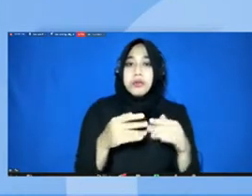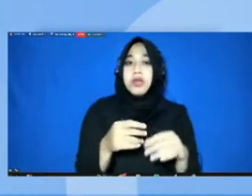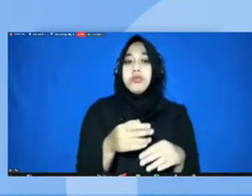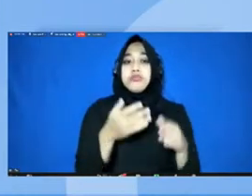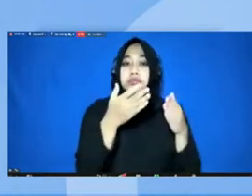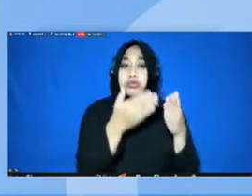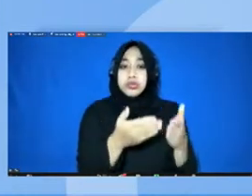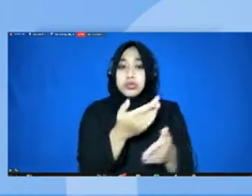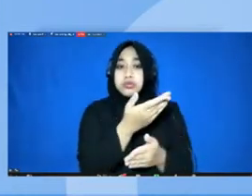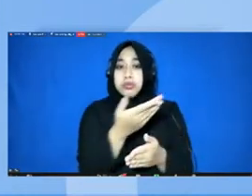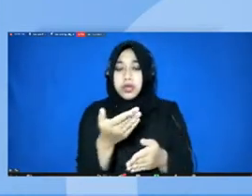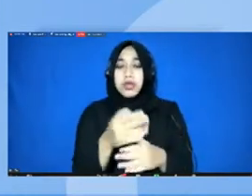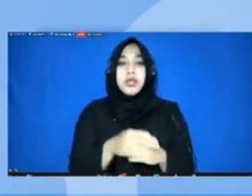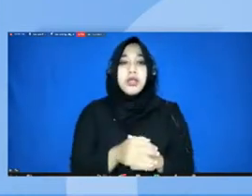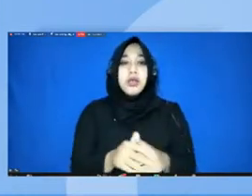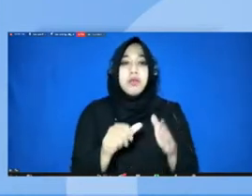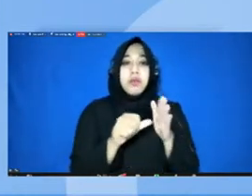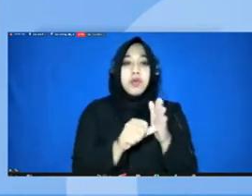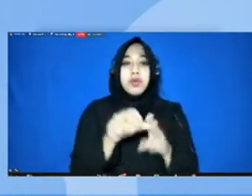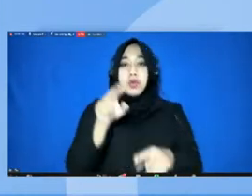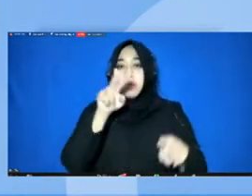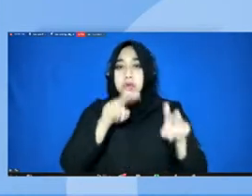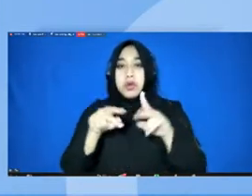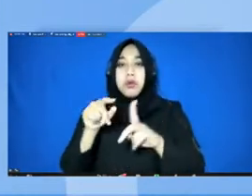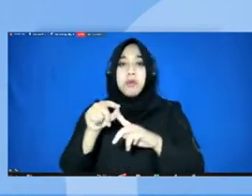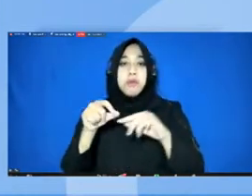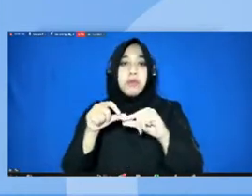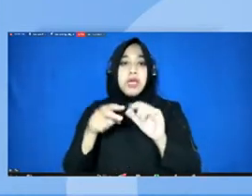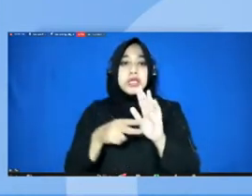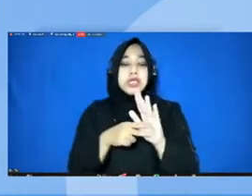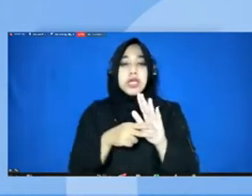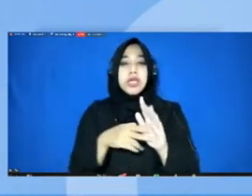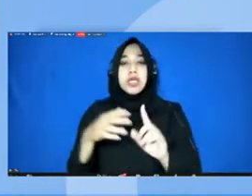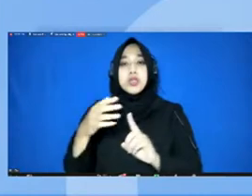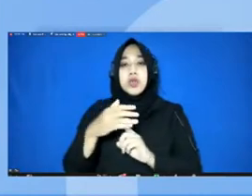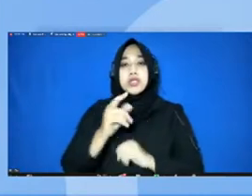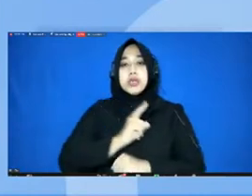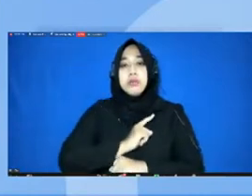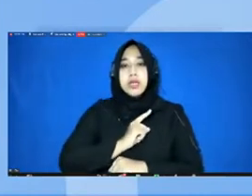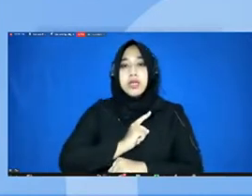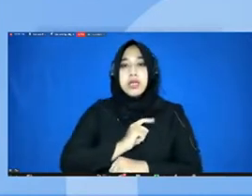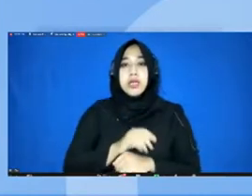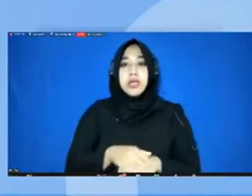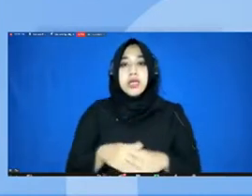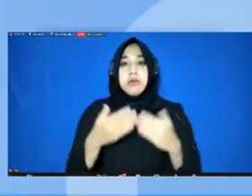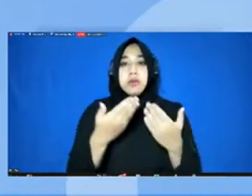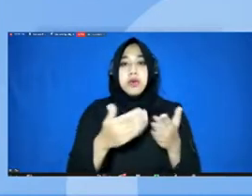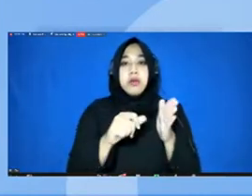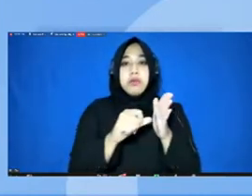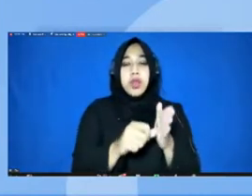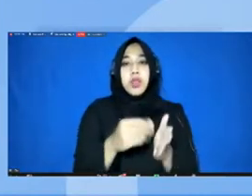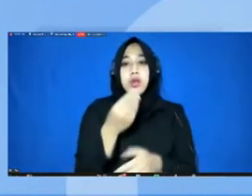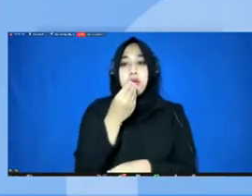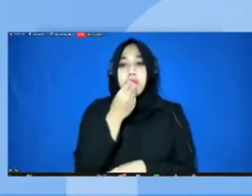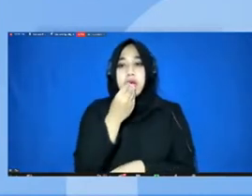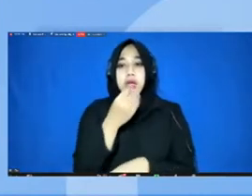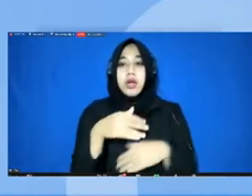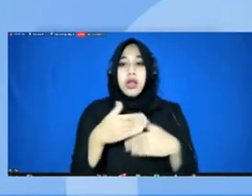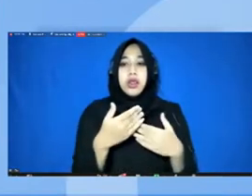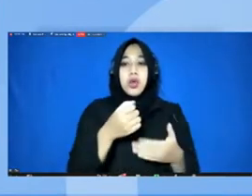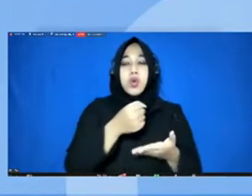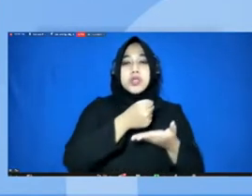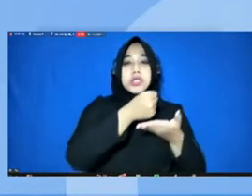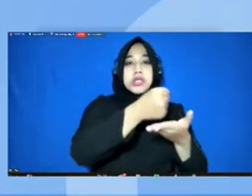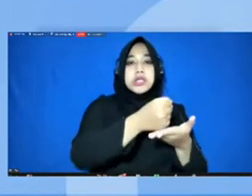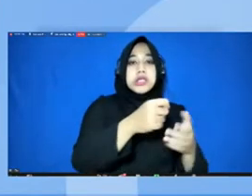ke warga. Membantu memantau pasien yang sedang isolasi mandiri, juga pemberian bantuan makanan atau sembako